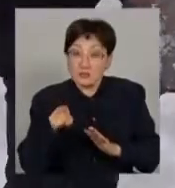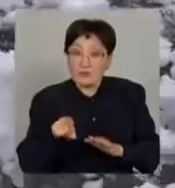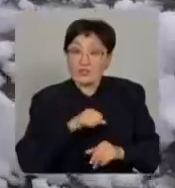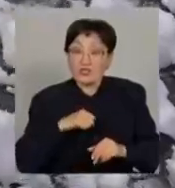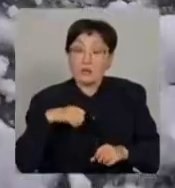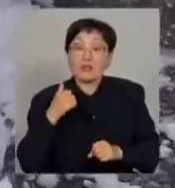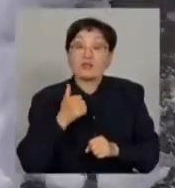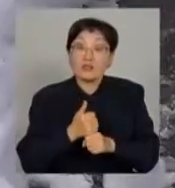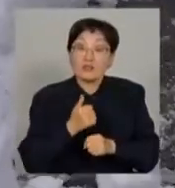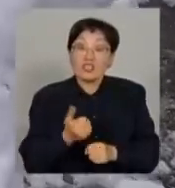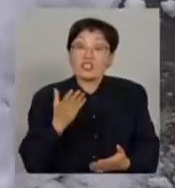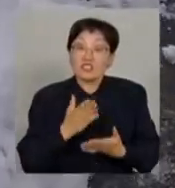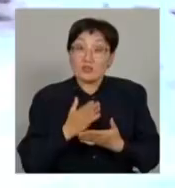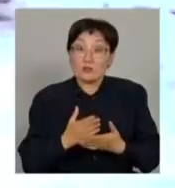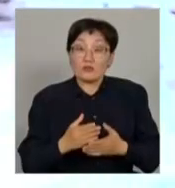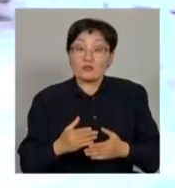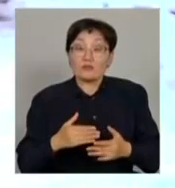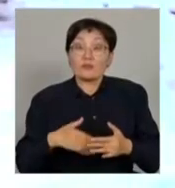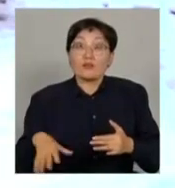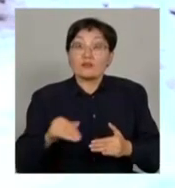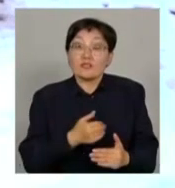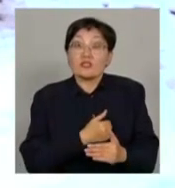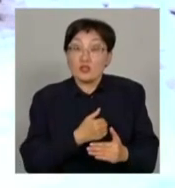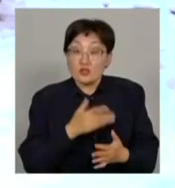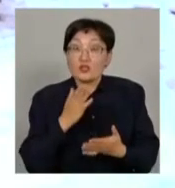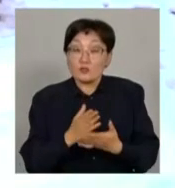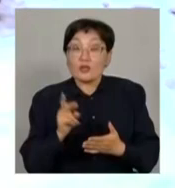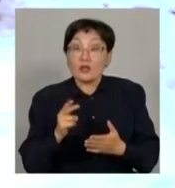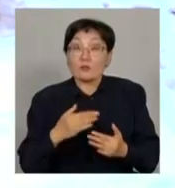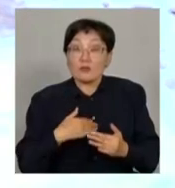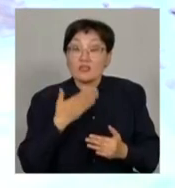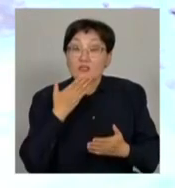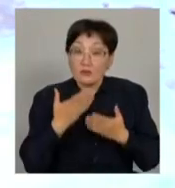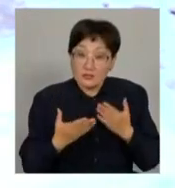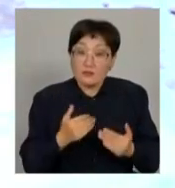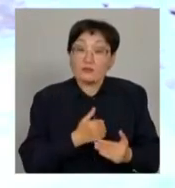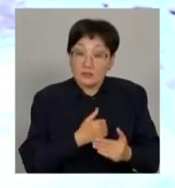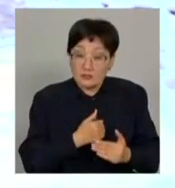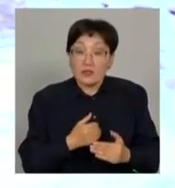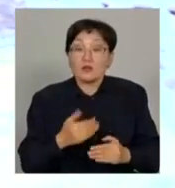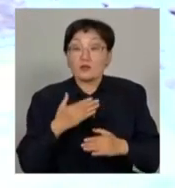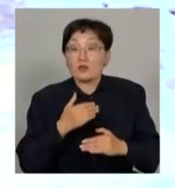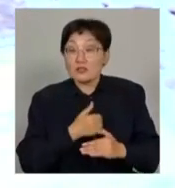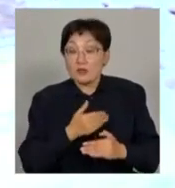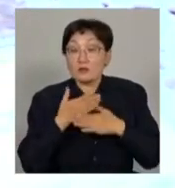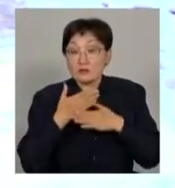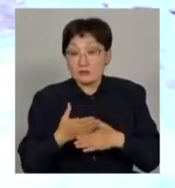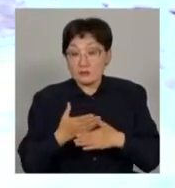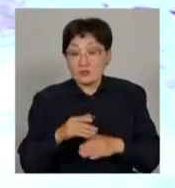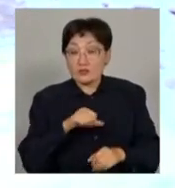главное, что есть отклик от всех тех, кому мы обратились. И самое главное, что